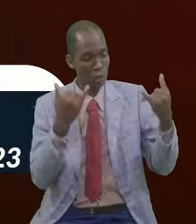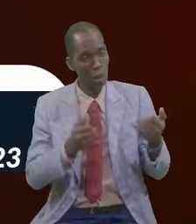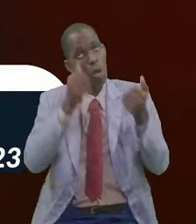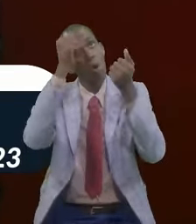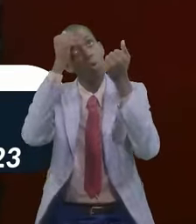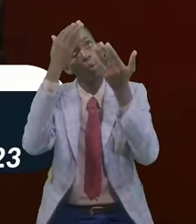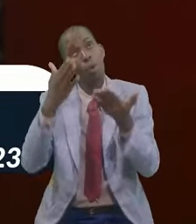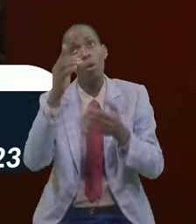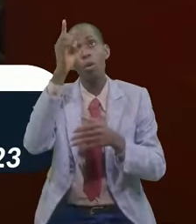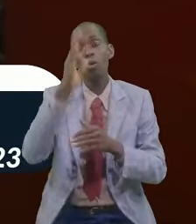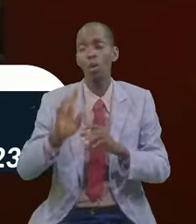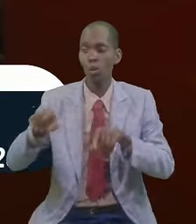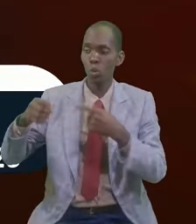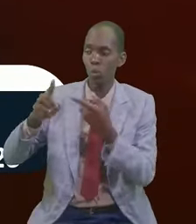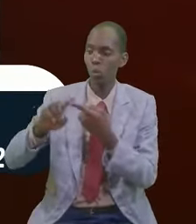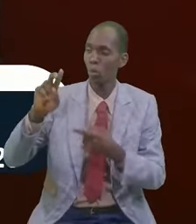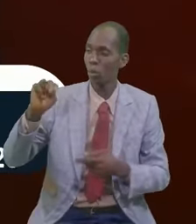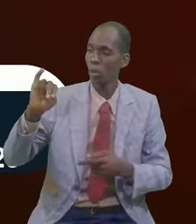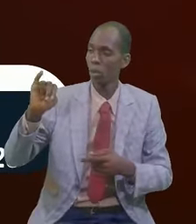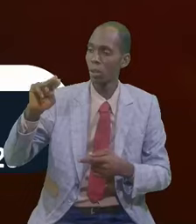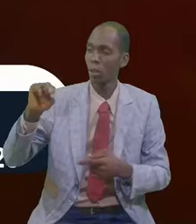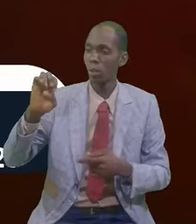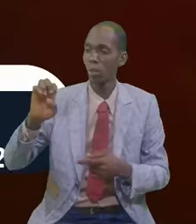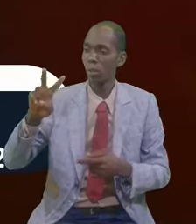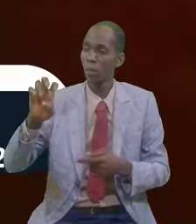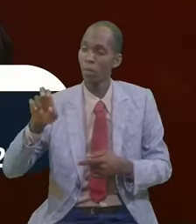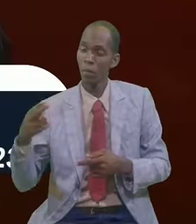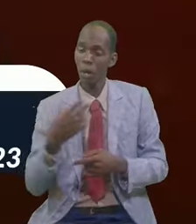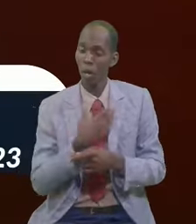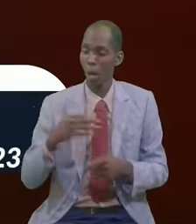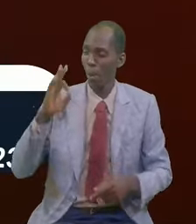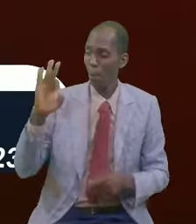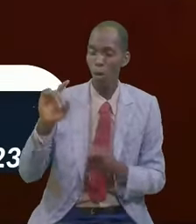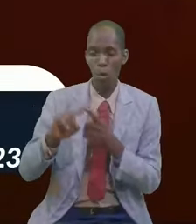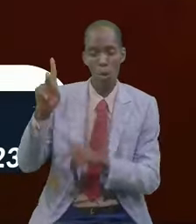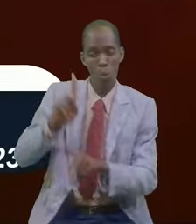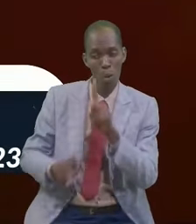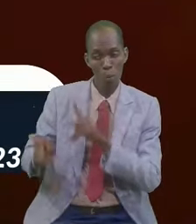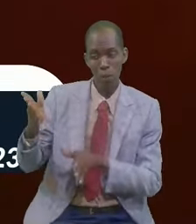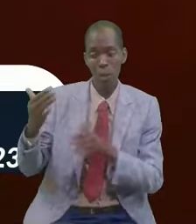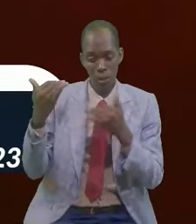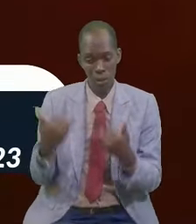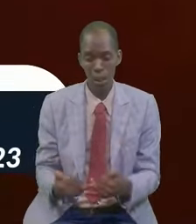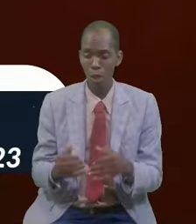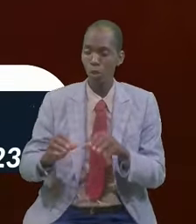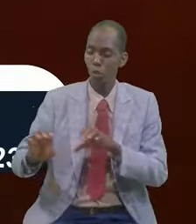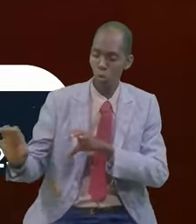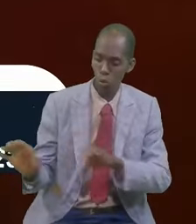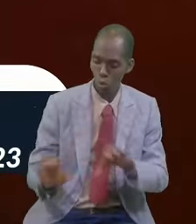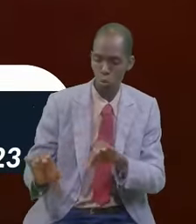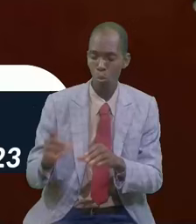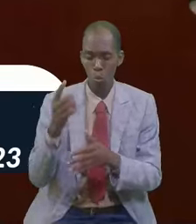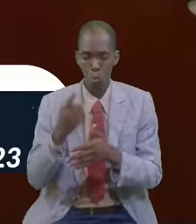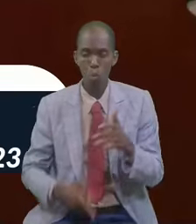que lève-toi, va à Ninive et va leur prêcher. Si maintenant tu es prédicateur,